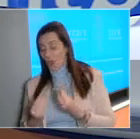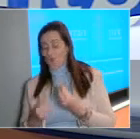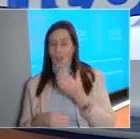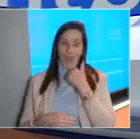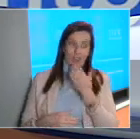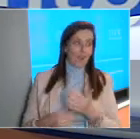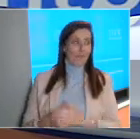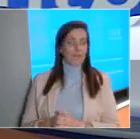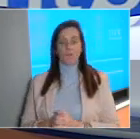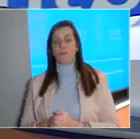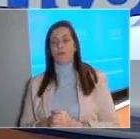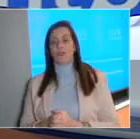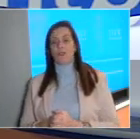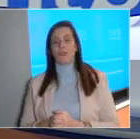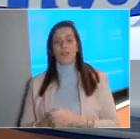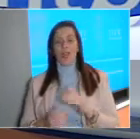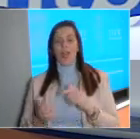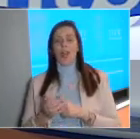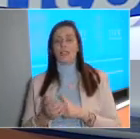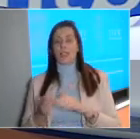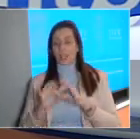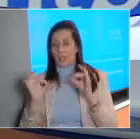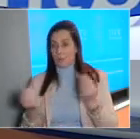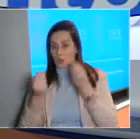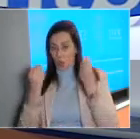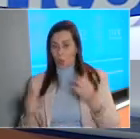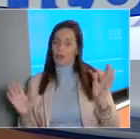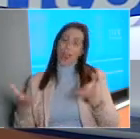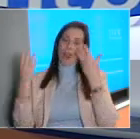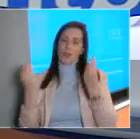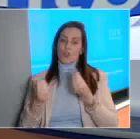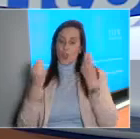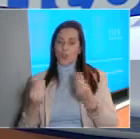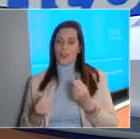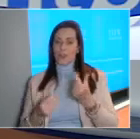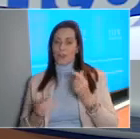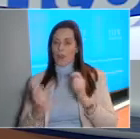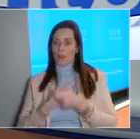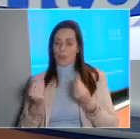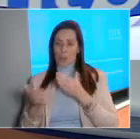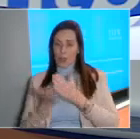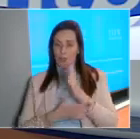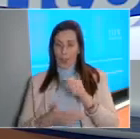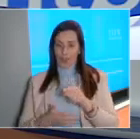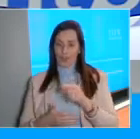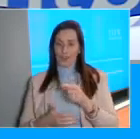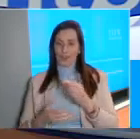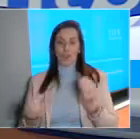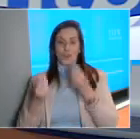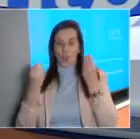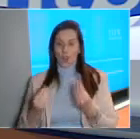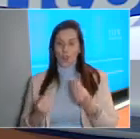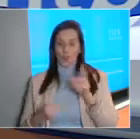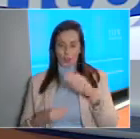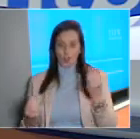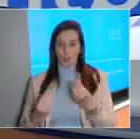ושער הפרחים. מאותו עניין, נתחיל עם שער הפרחים, את רוצה? יאללה, שער הפרחים, הוא כמעט הופך לפינה קבועה אצלי כבר, שער הפרחים. אמרתי לך